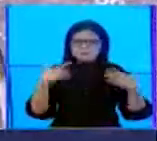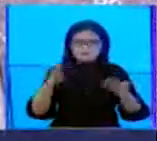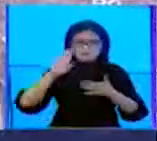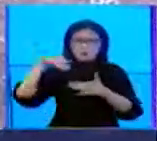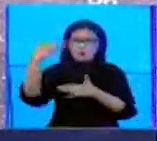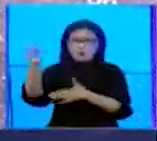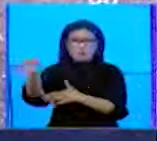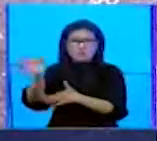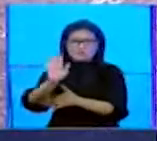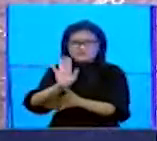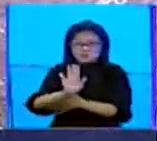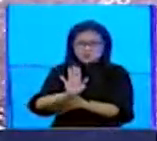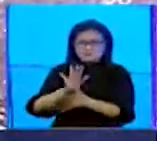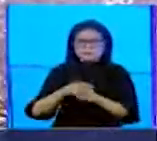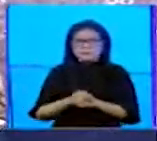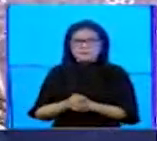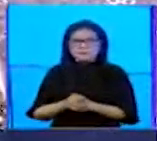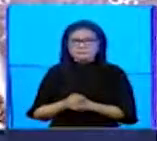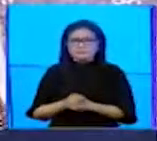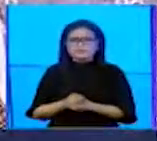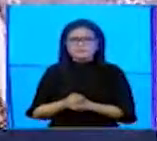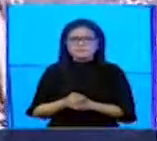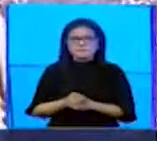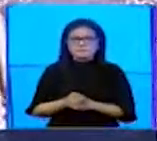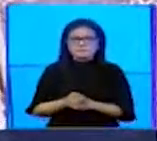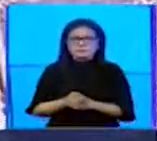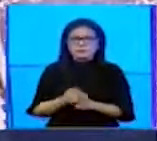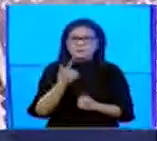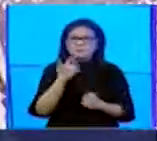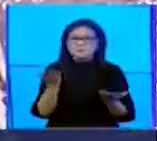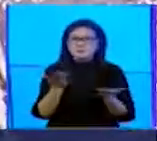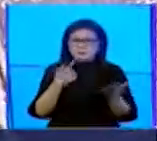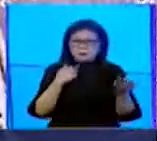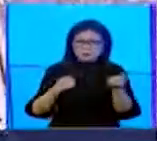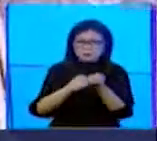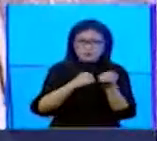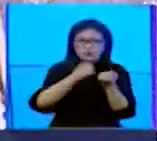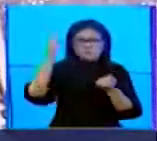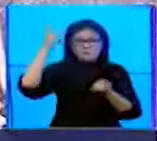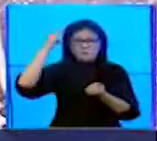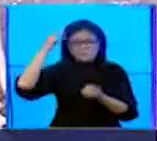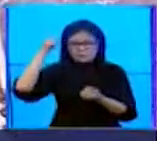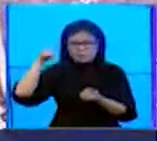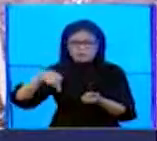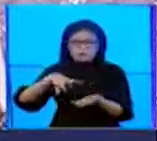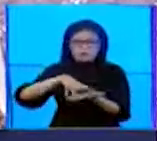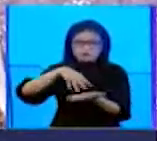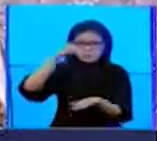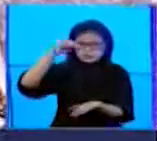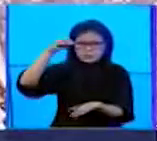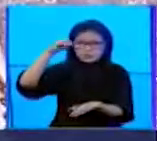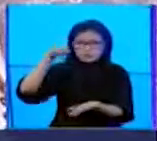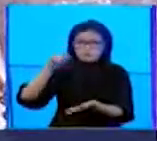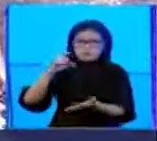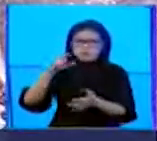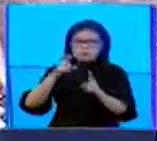kota, ya. Dan kami berterima kasih dukungan dari pemerintah pusat juga, libur panjang, cuti bersama